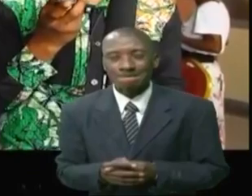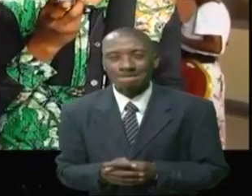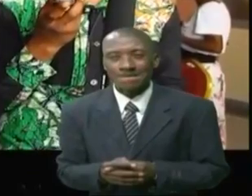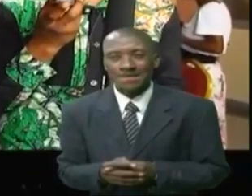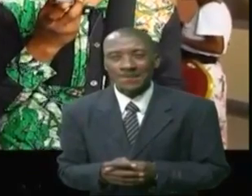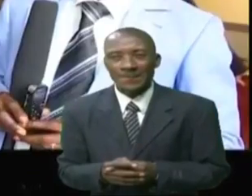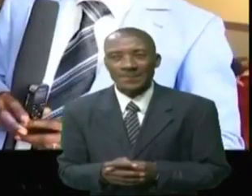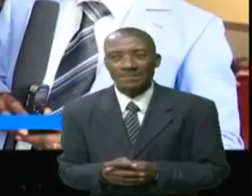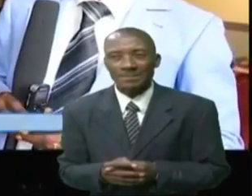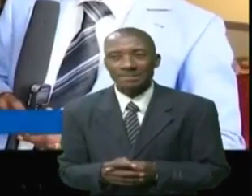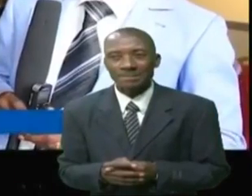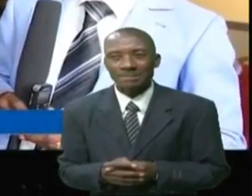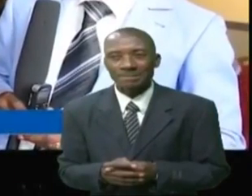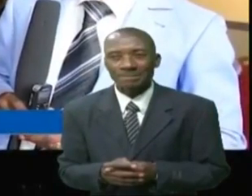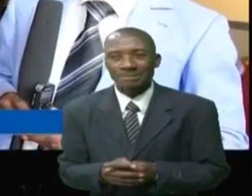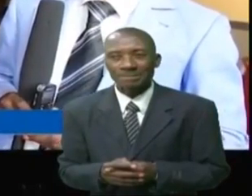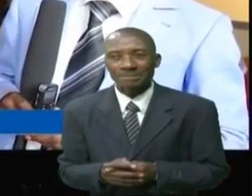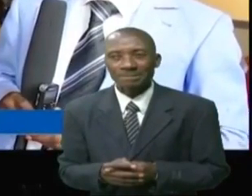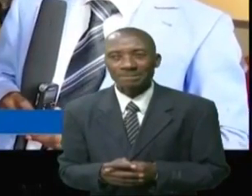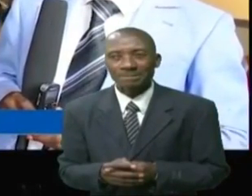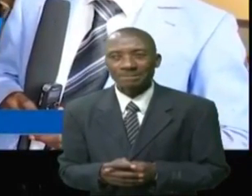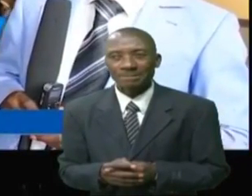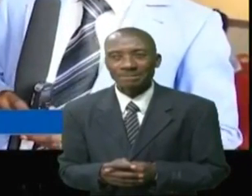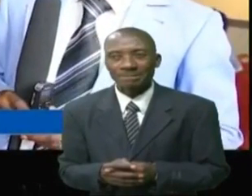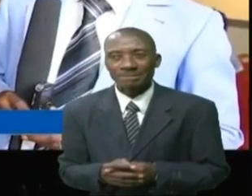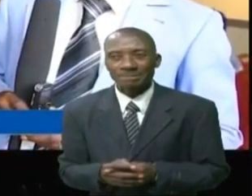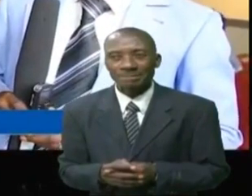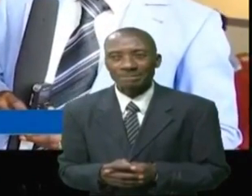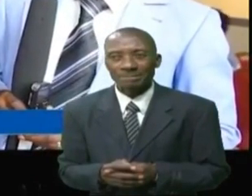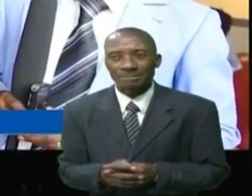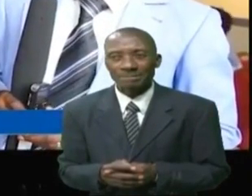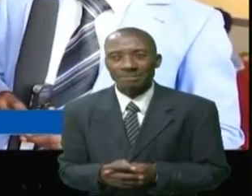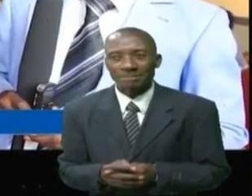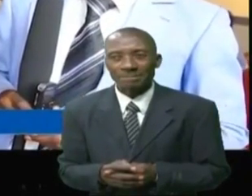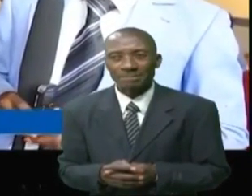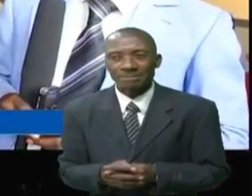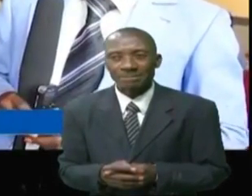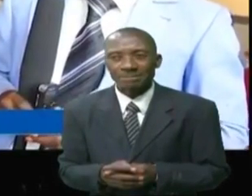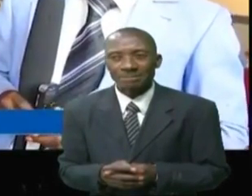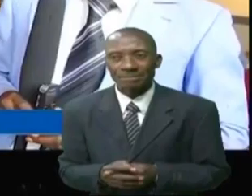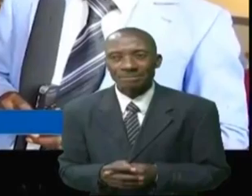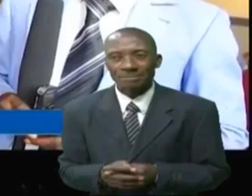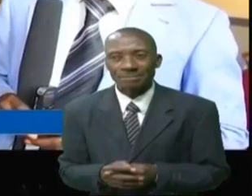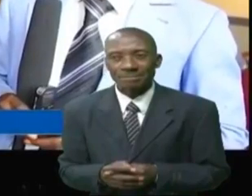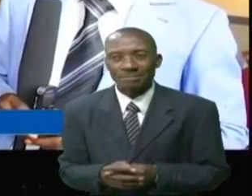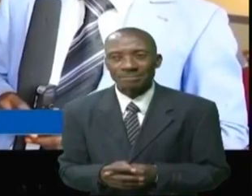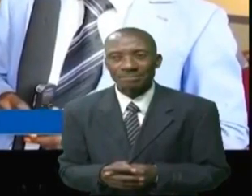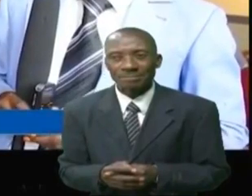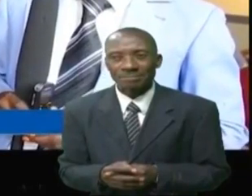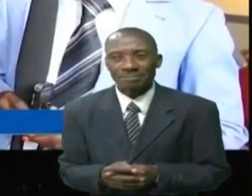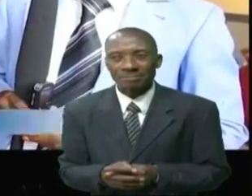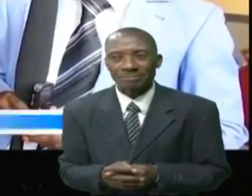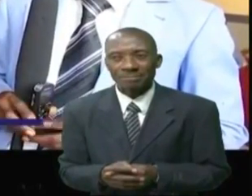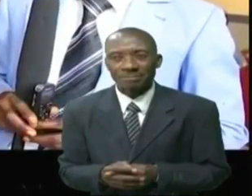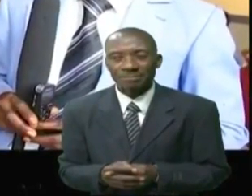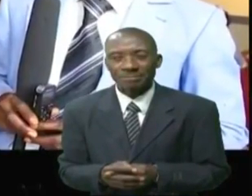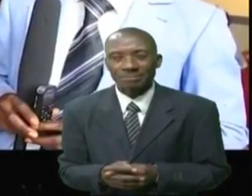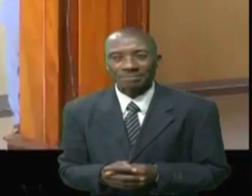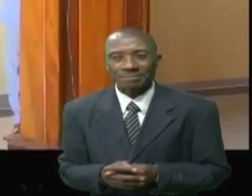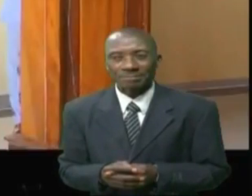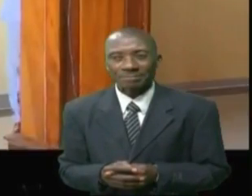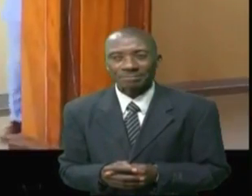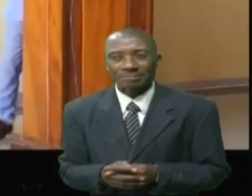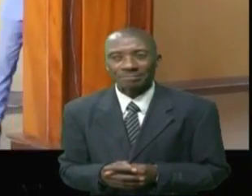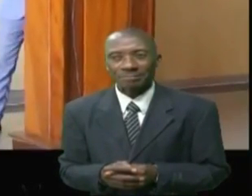d'autres entendants. Je suis professeur en langue des signes dans des différentes places et dans des différentes associations et pour les prodiguer des